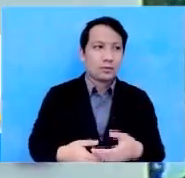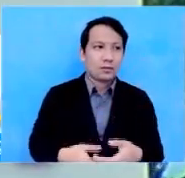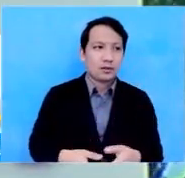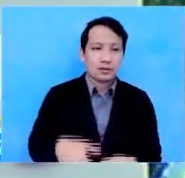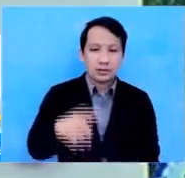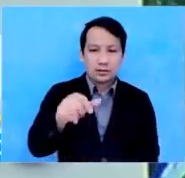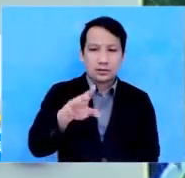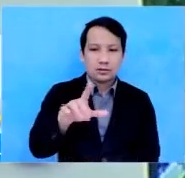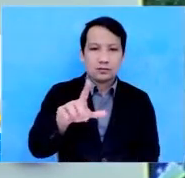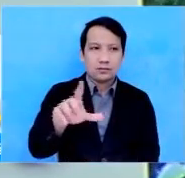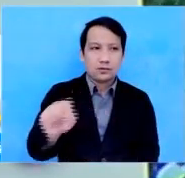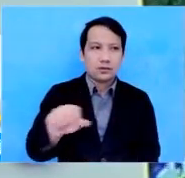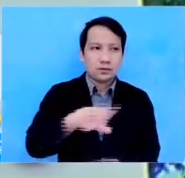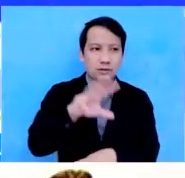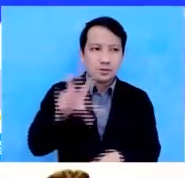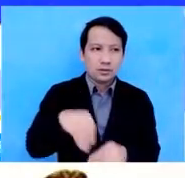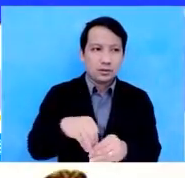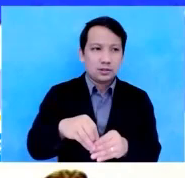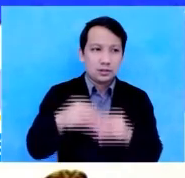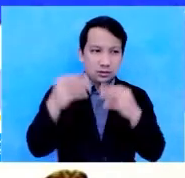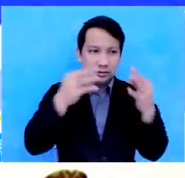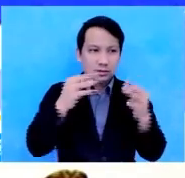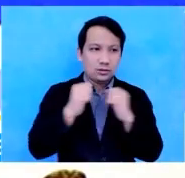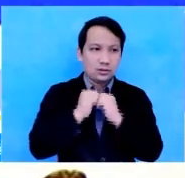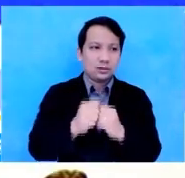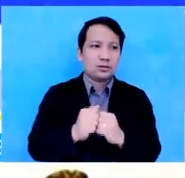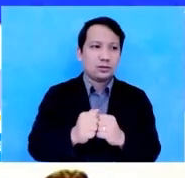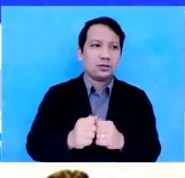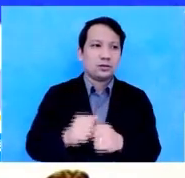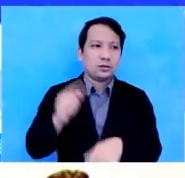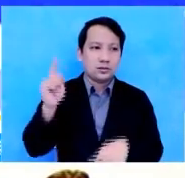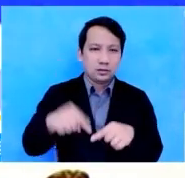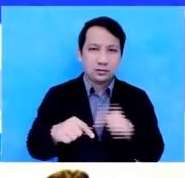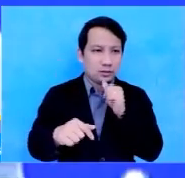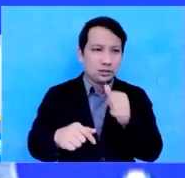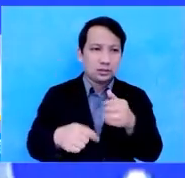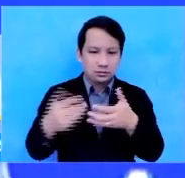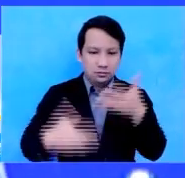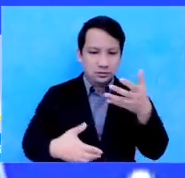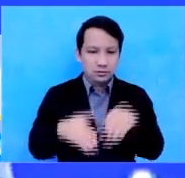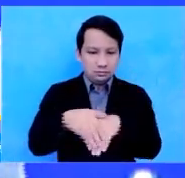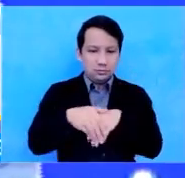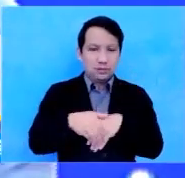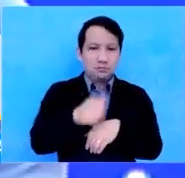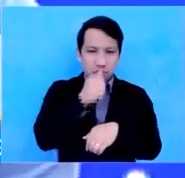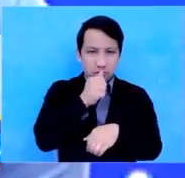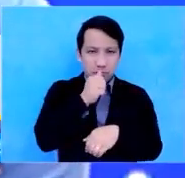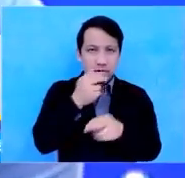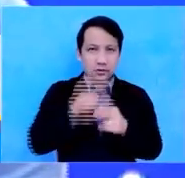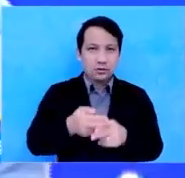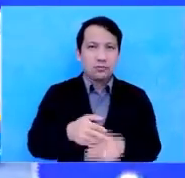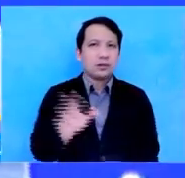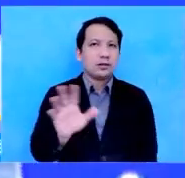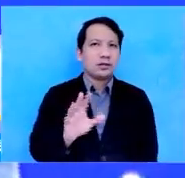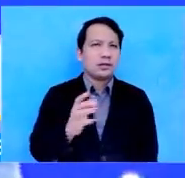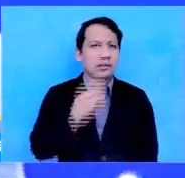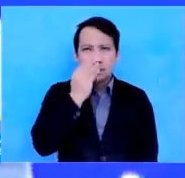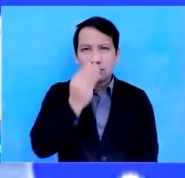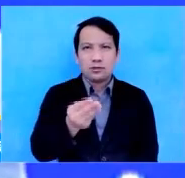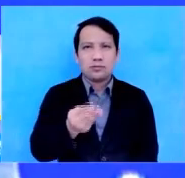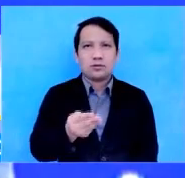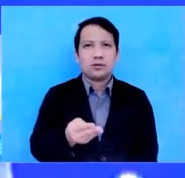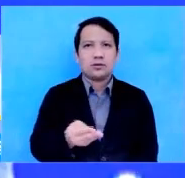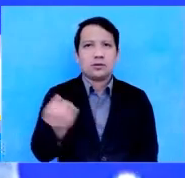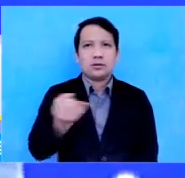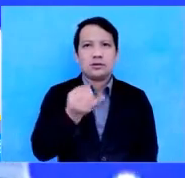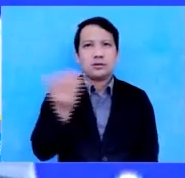pulis na idinawit sa illegal na droga. Pero hindi na muna niya ito pinangalanan. Hindi ganong kadami ito. Iilan